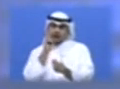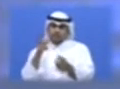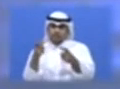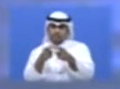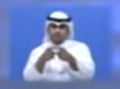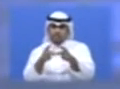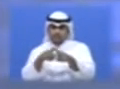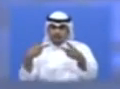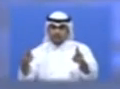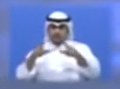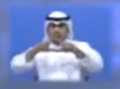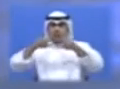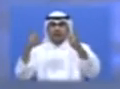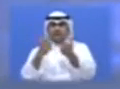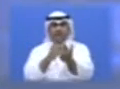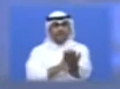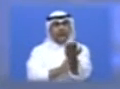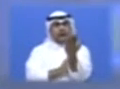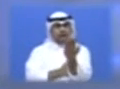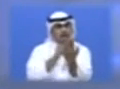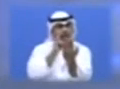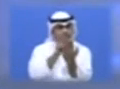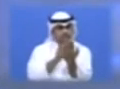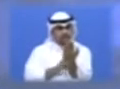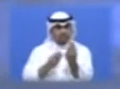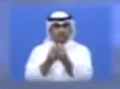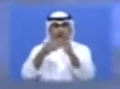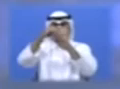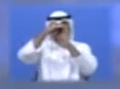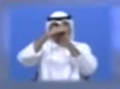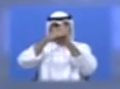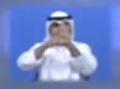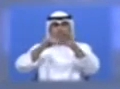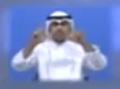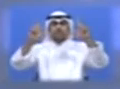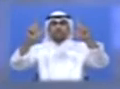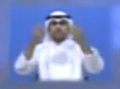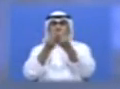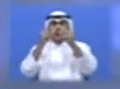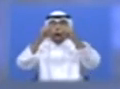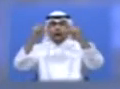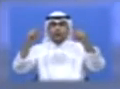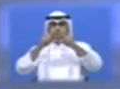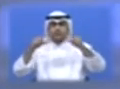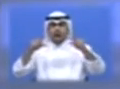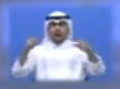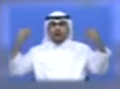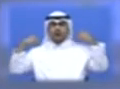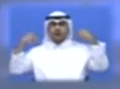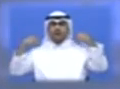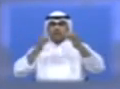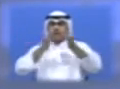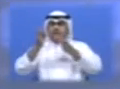الاجتماع تقارير اللجان الدائمة للإذاعة والبرامج التلفزيونية والأخبار والرياضة والهندسة والشؤون